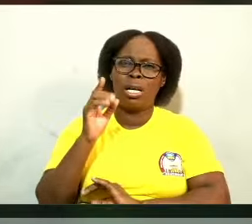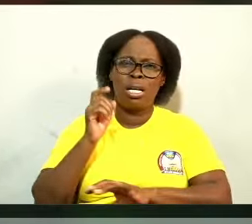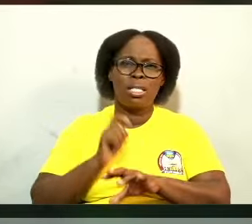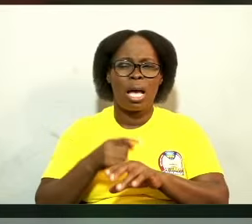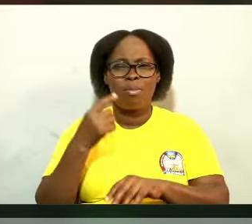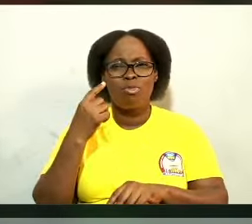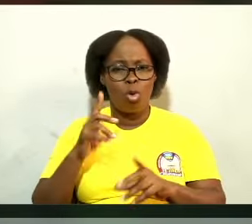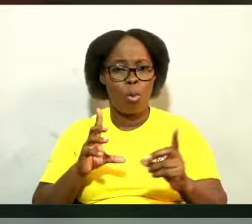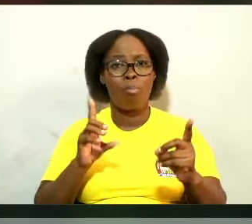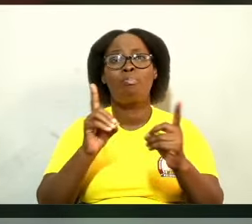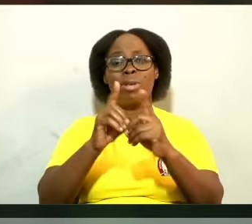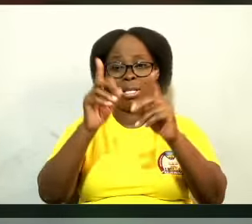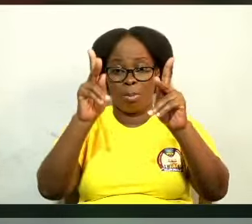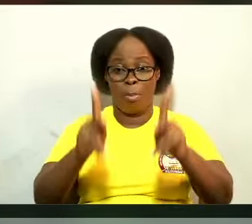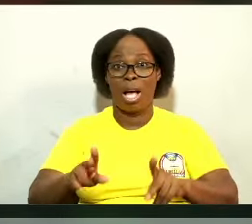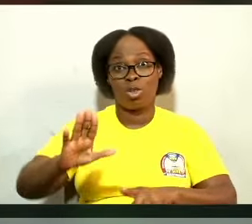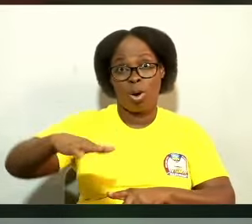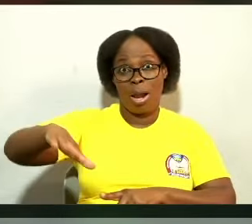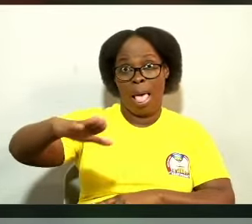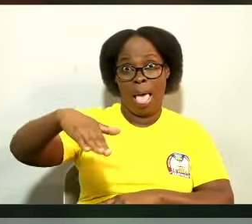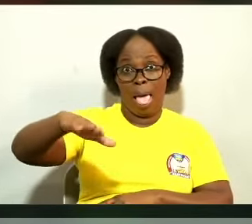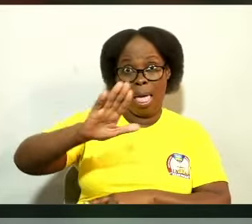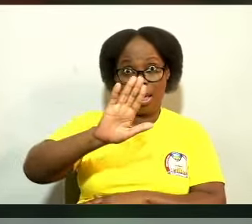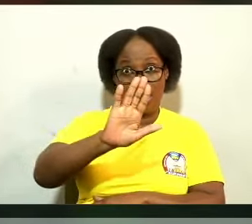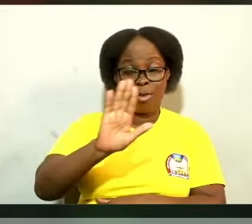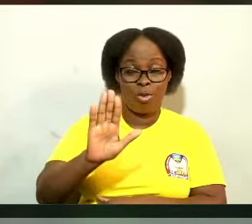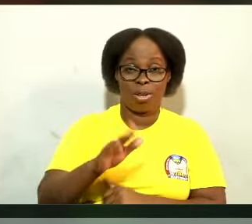hapa mtaani kwenu hapa